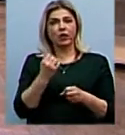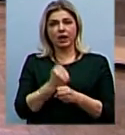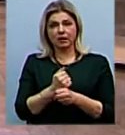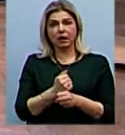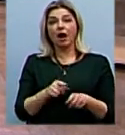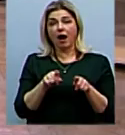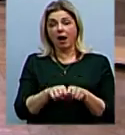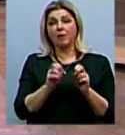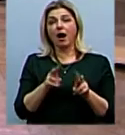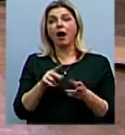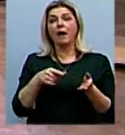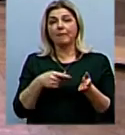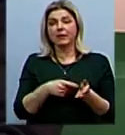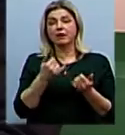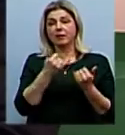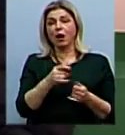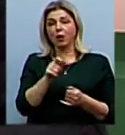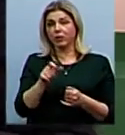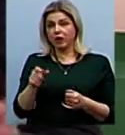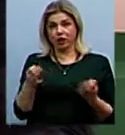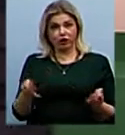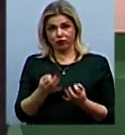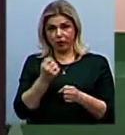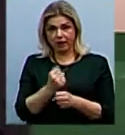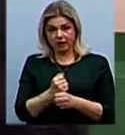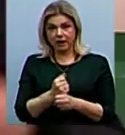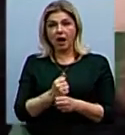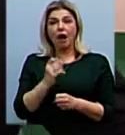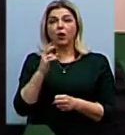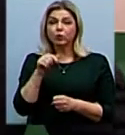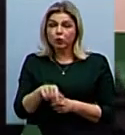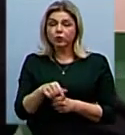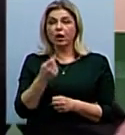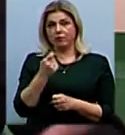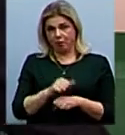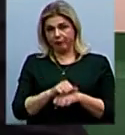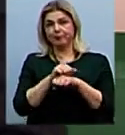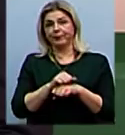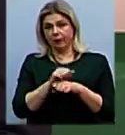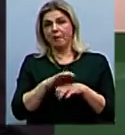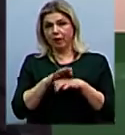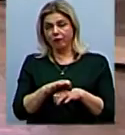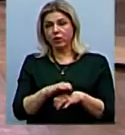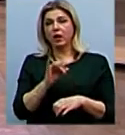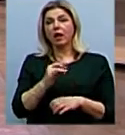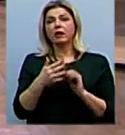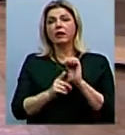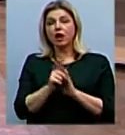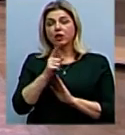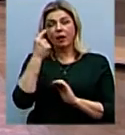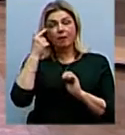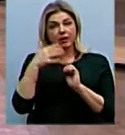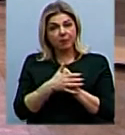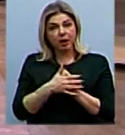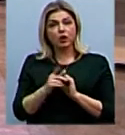людей сейчас не делает фактически, но сидели дома. Тут хотя бы вон, митинги проводят, да, и начали хоть понимать, что нужно что-то думать о своем